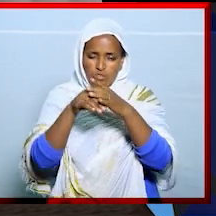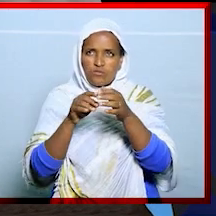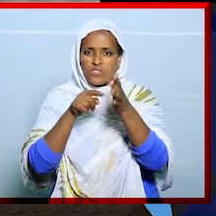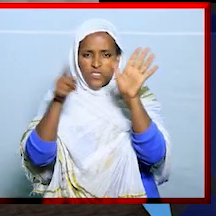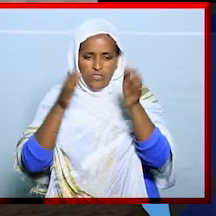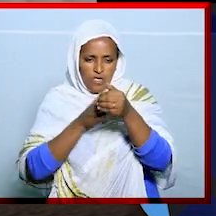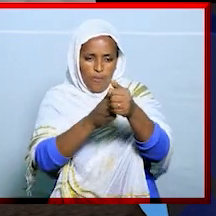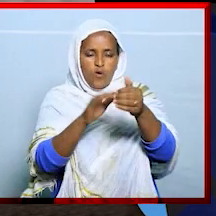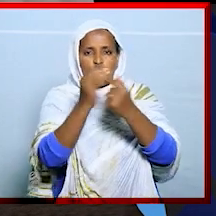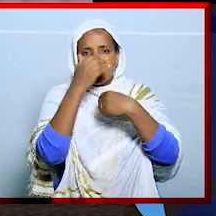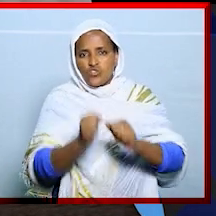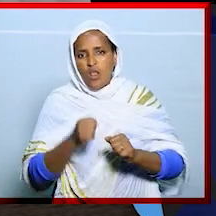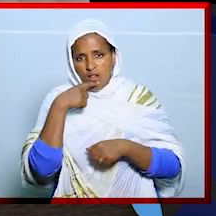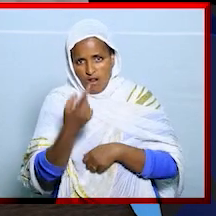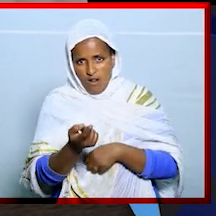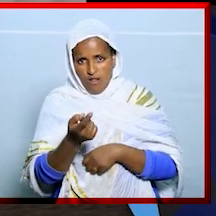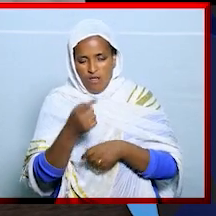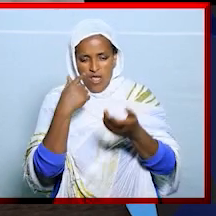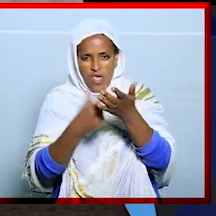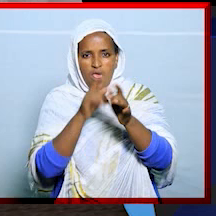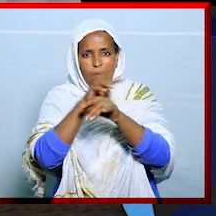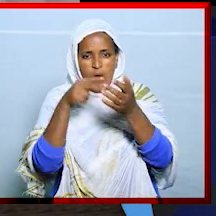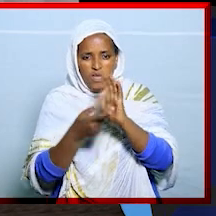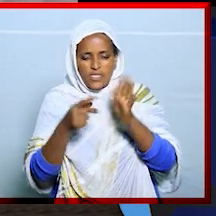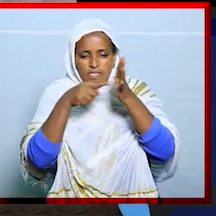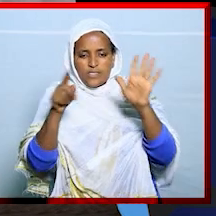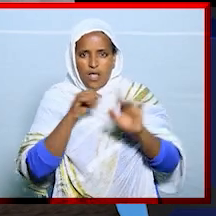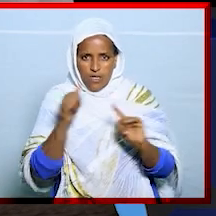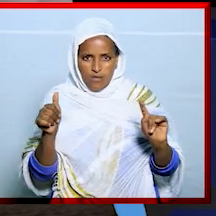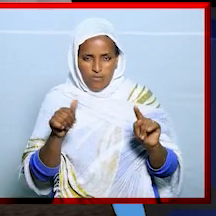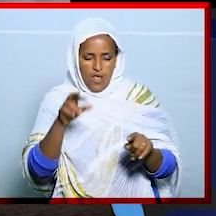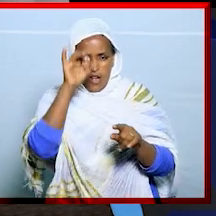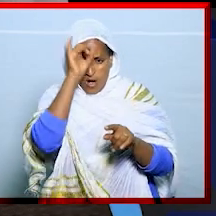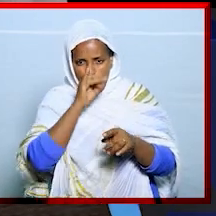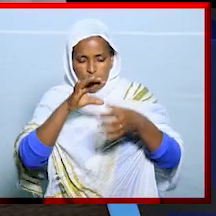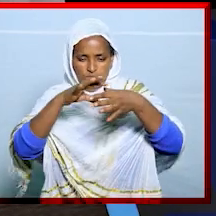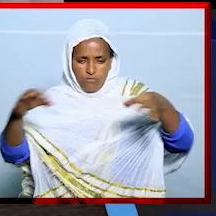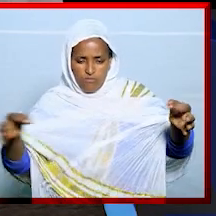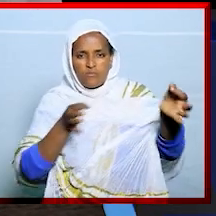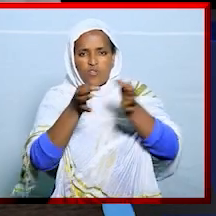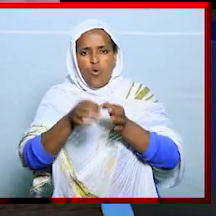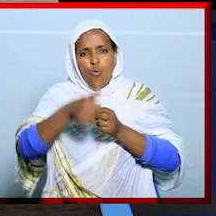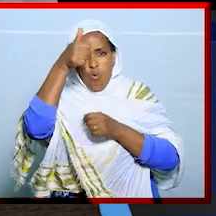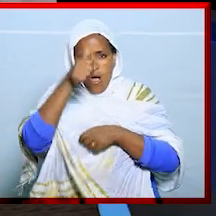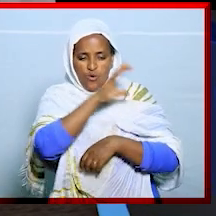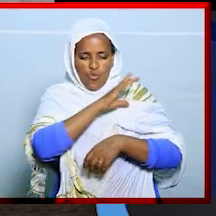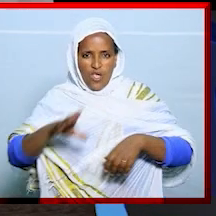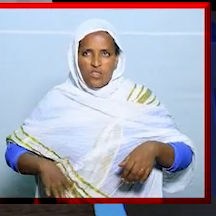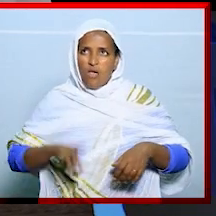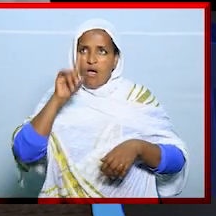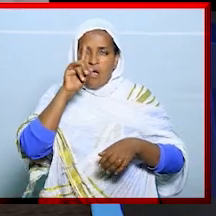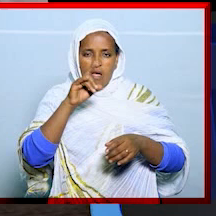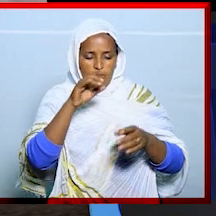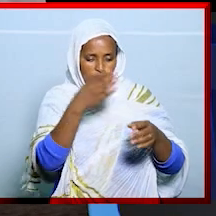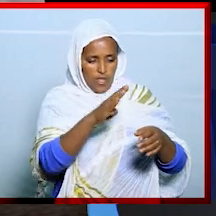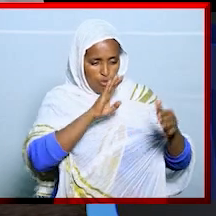እይታ ተገልጦ እየመራቸው ሊሆን ይችላል ይላል። እንግዲህ ስፔኩሌሽን ነው፣ የሊቃውንት ሀተታ ነው። ዋናው ጌታችን በቤተልሔም መወለዱና